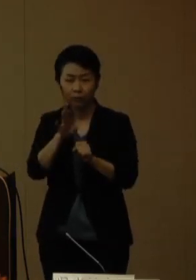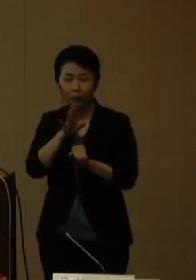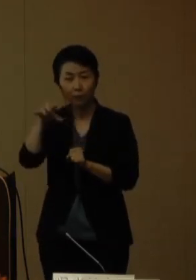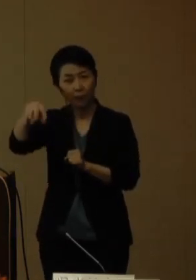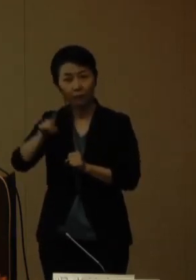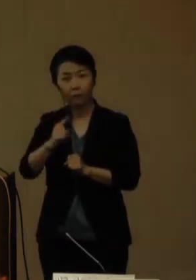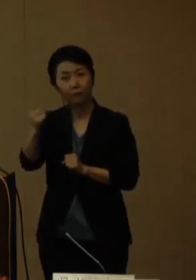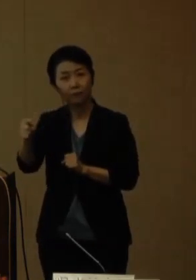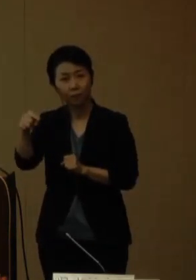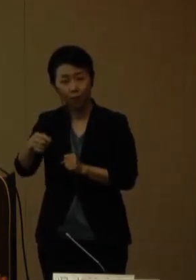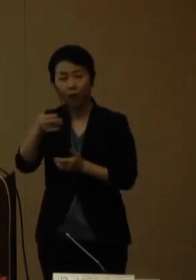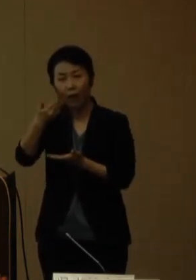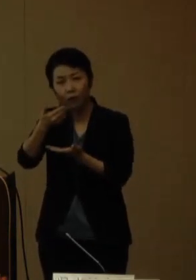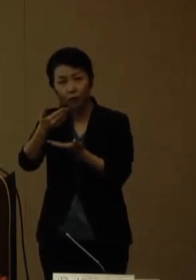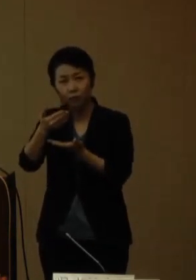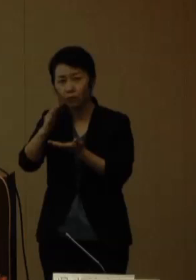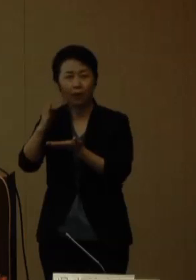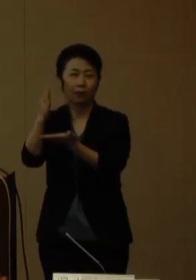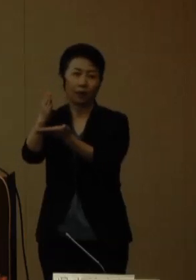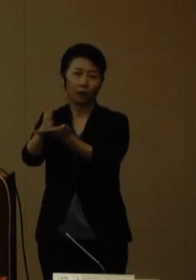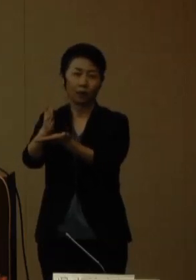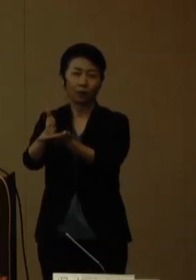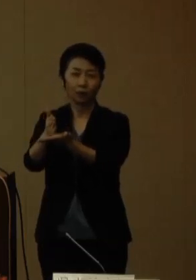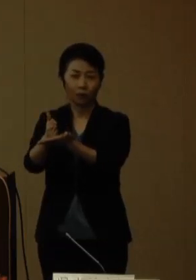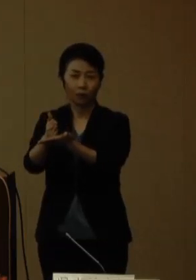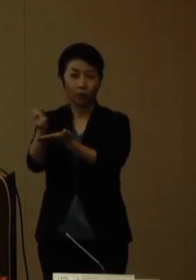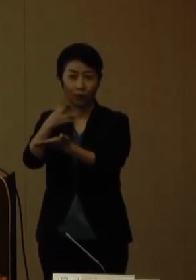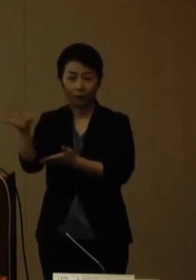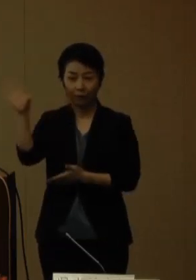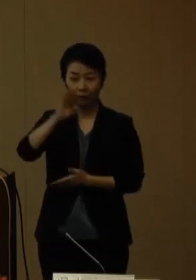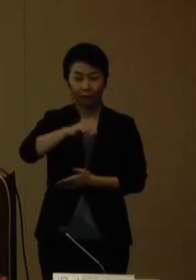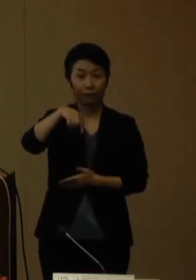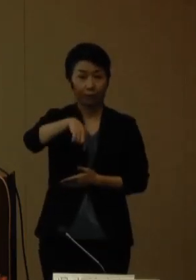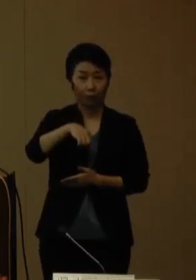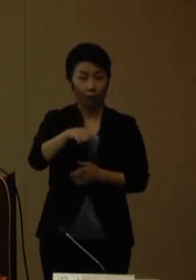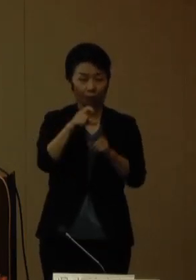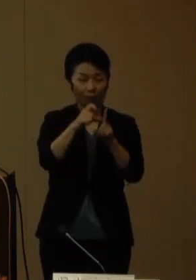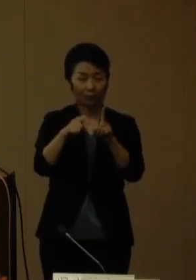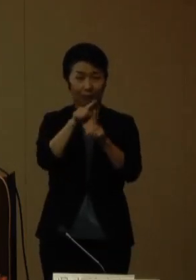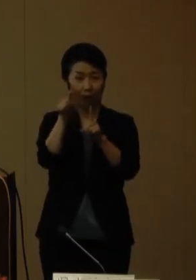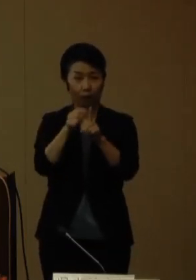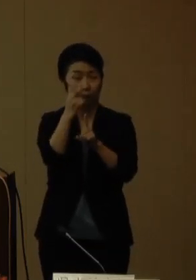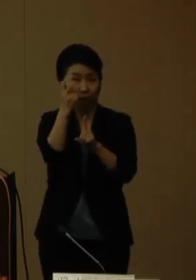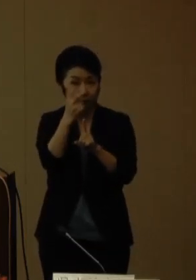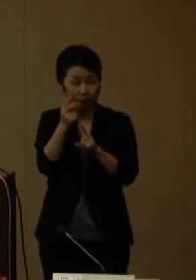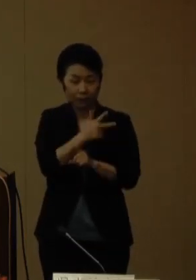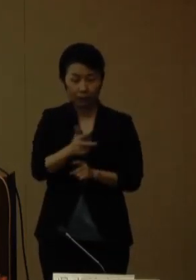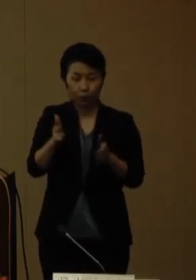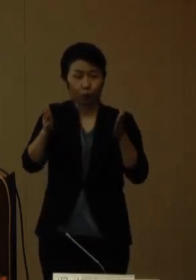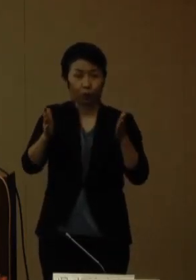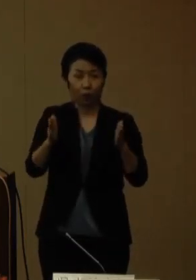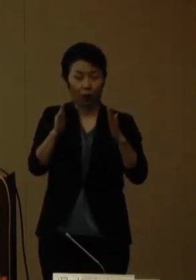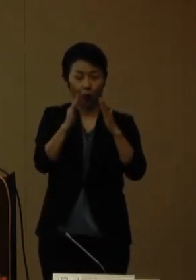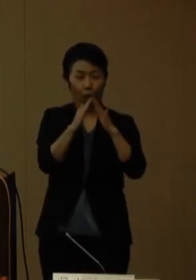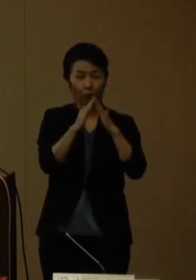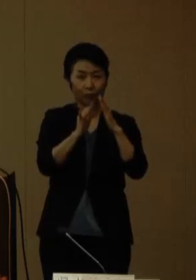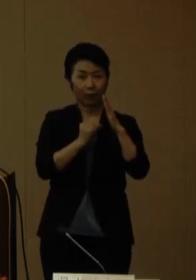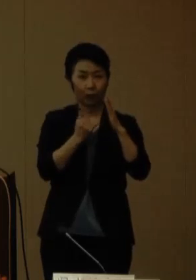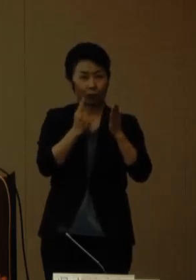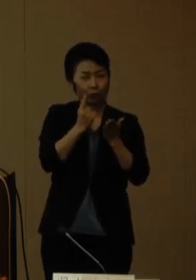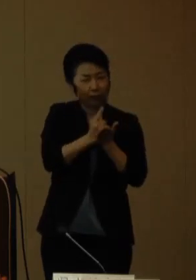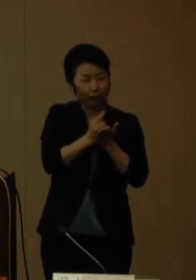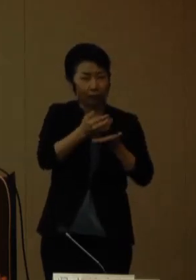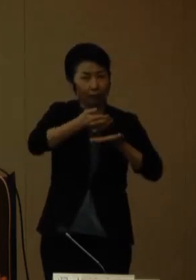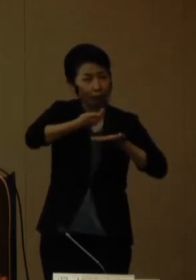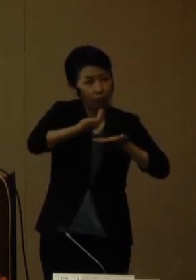沖後も沖縄に戻られた後も PCR 検査を受け、1週間は家族以外の方との会食は自